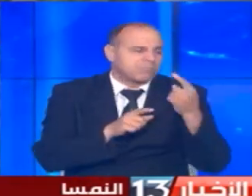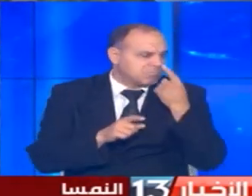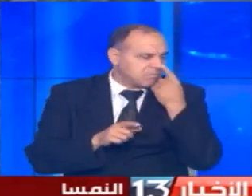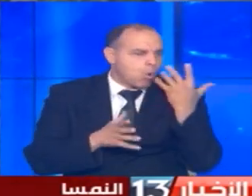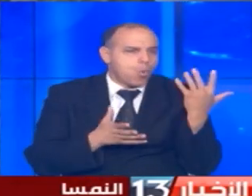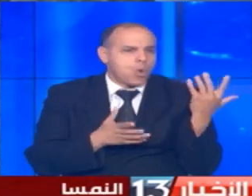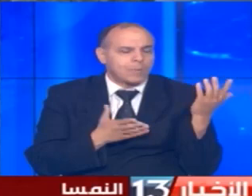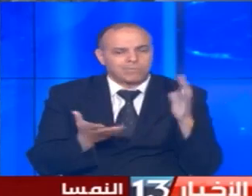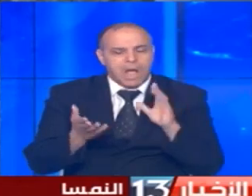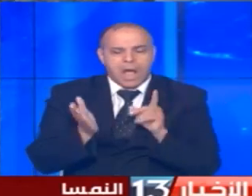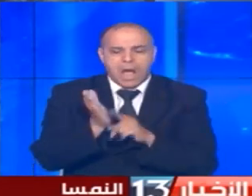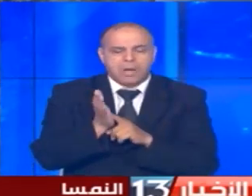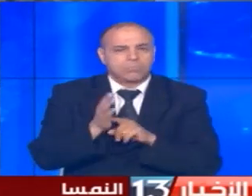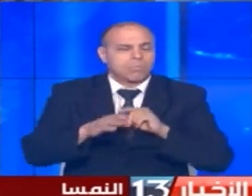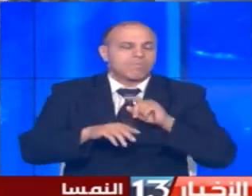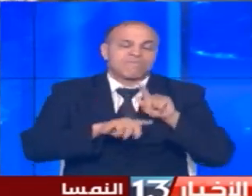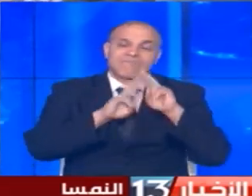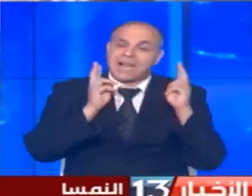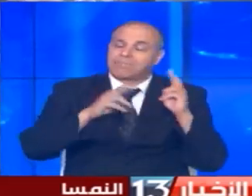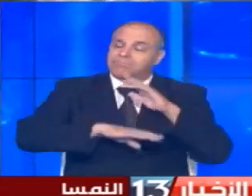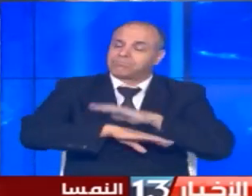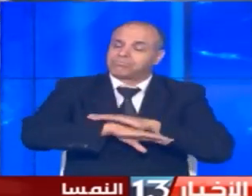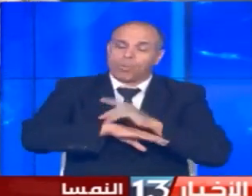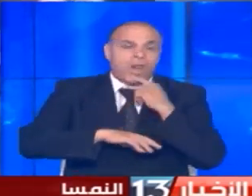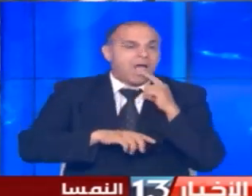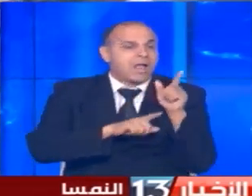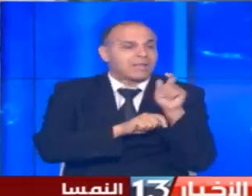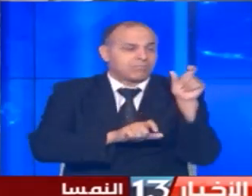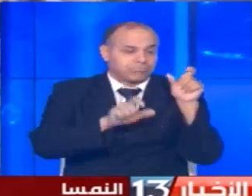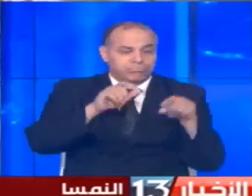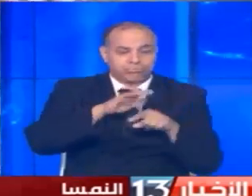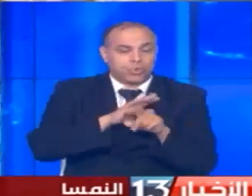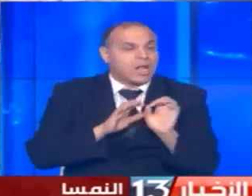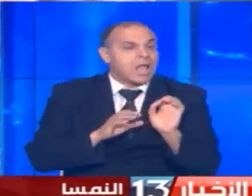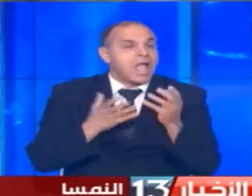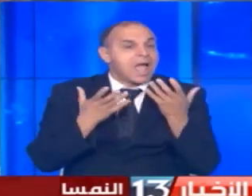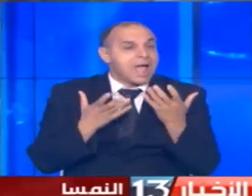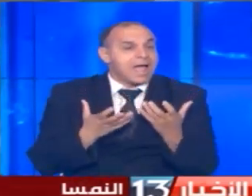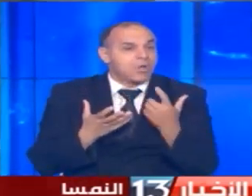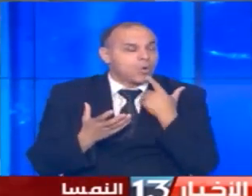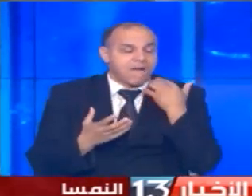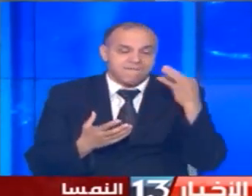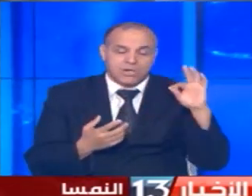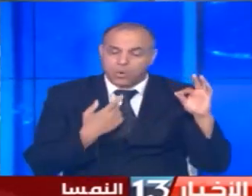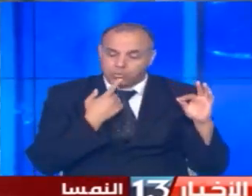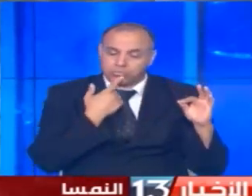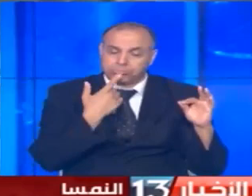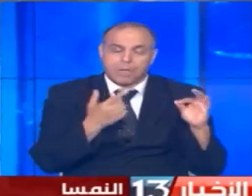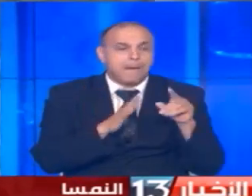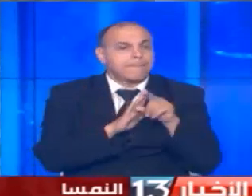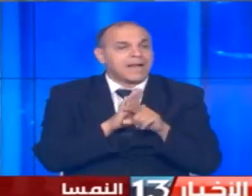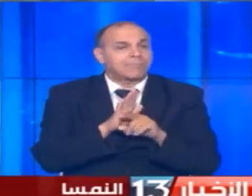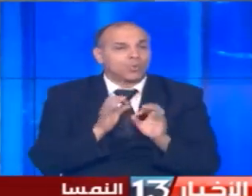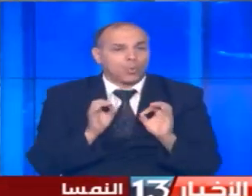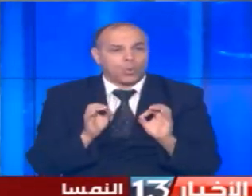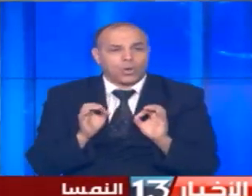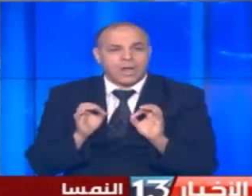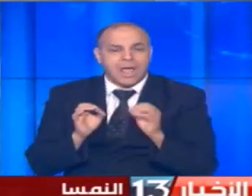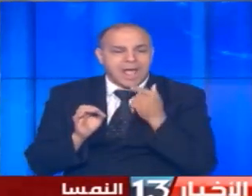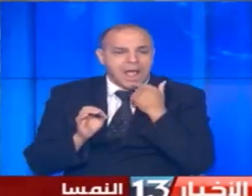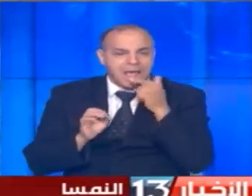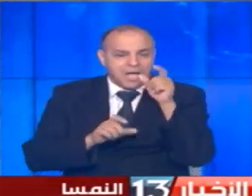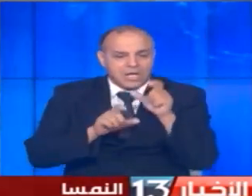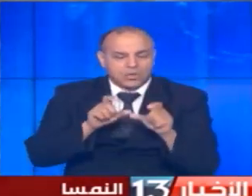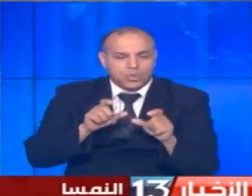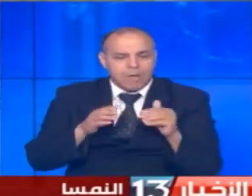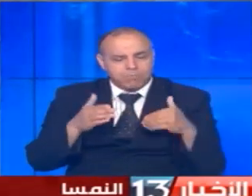بضرورة احترام القواعد الدولية في التعاطي مع المهاجرين، ما يستدعي حسب فرنسا آلية دائمة حول توزيع هؤلاء